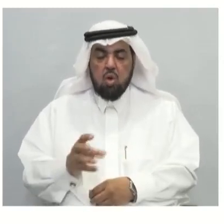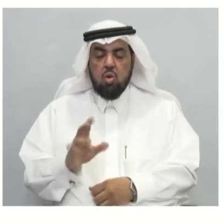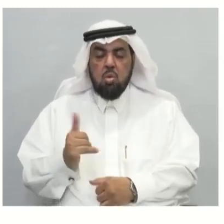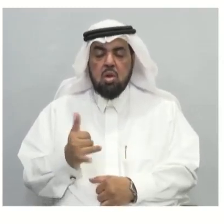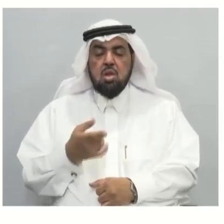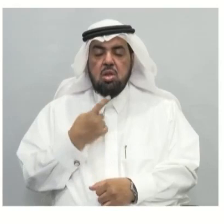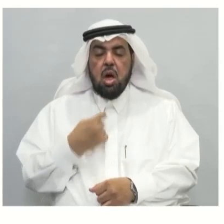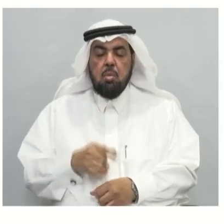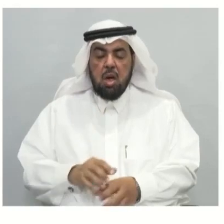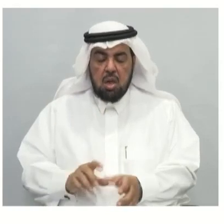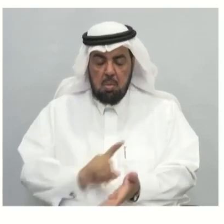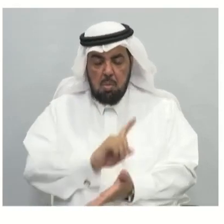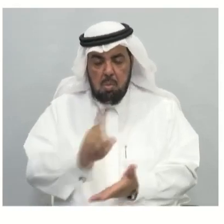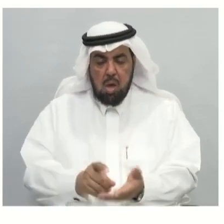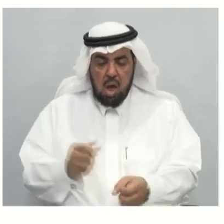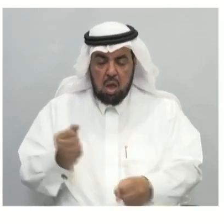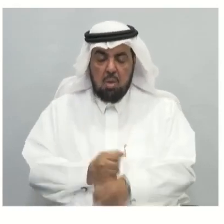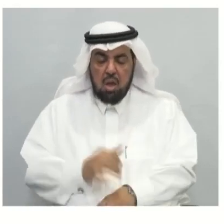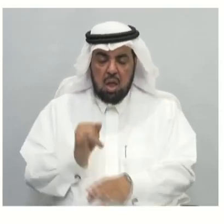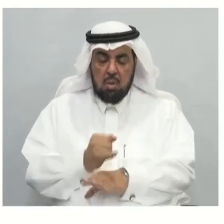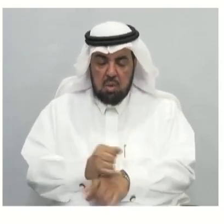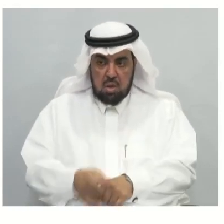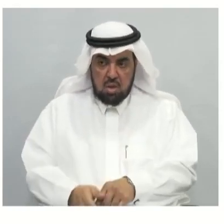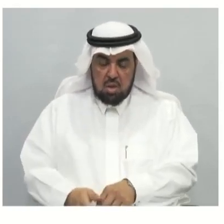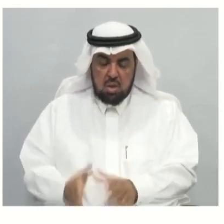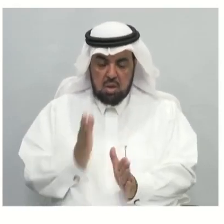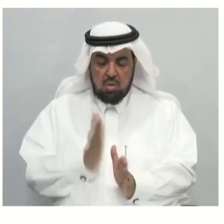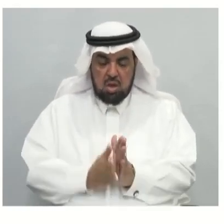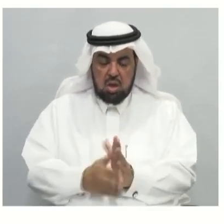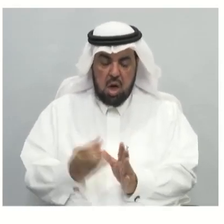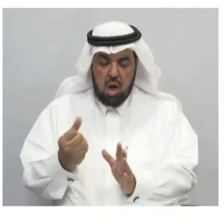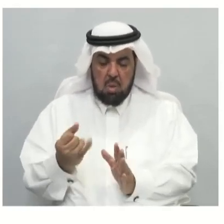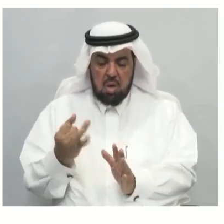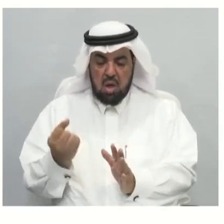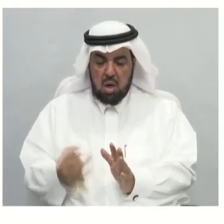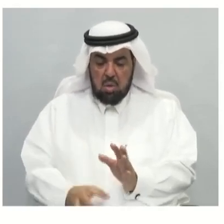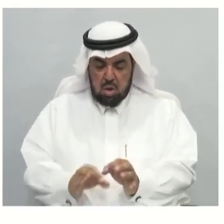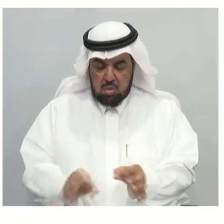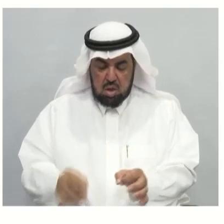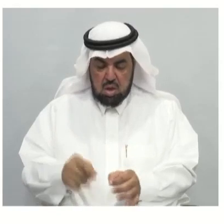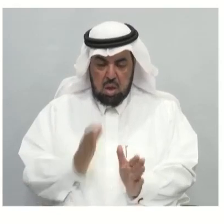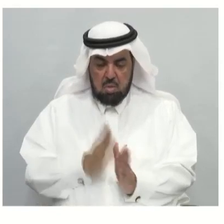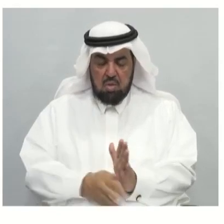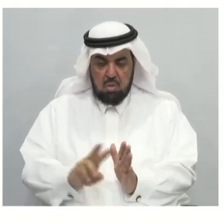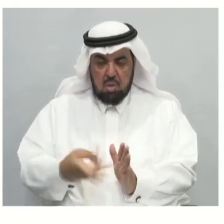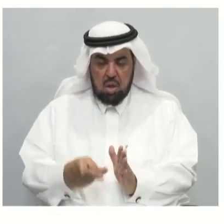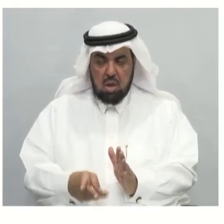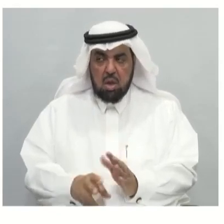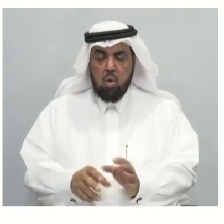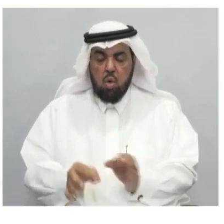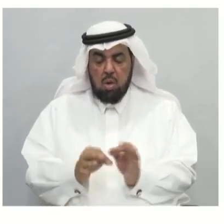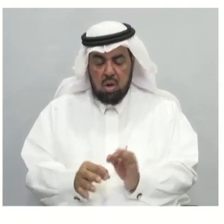تعمل على انشاء بيئه عمل تعتمد بشكل اساسي على المستندات الرقميه يتم انشاء تلك المستندات بتعديل او تعديلها